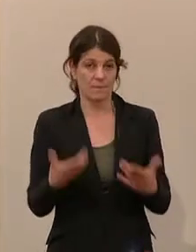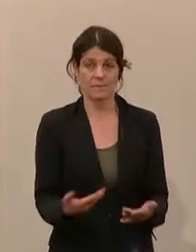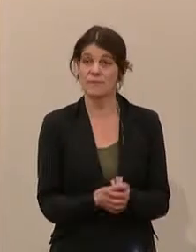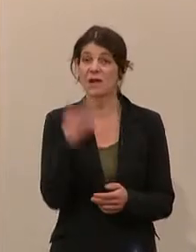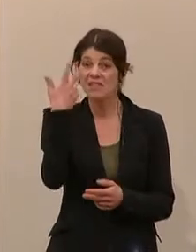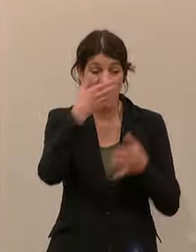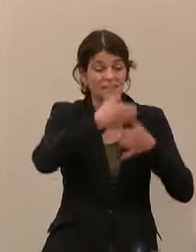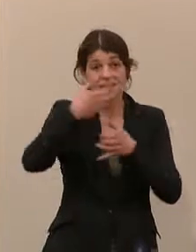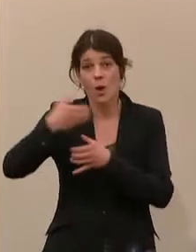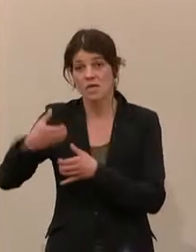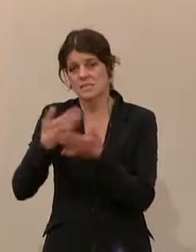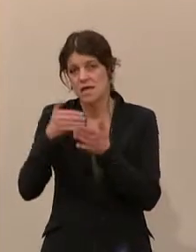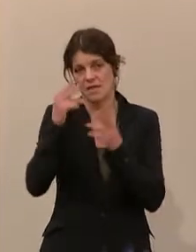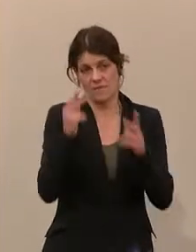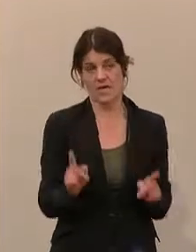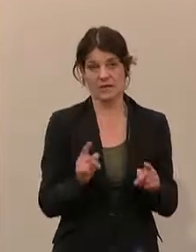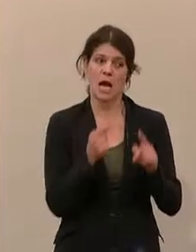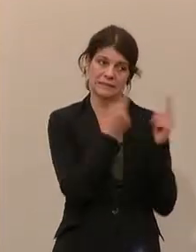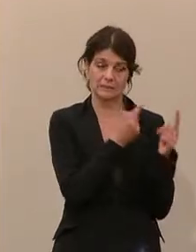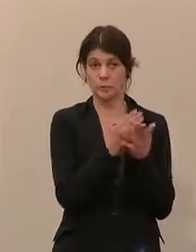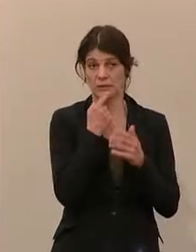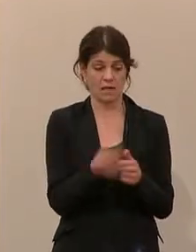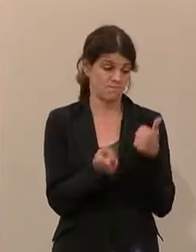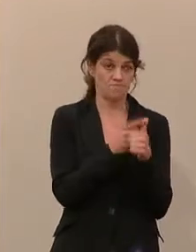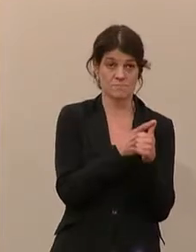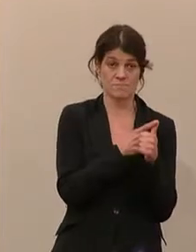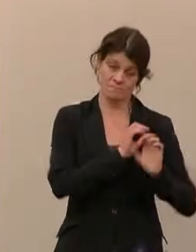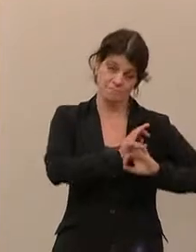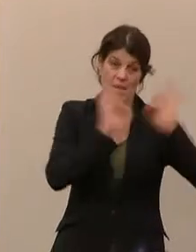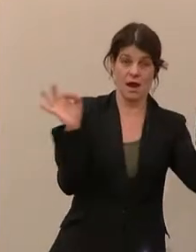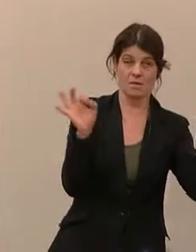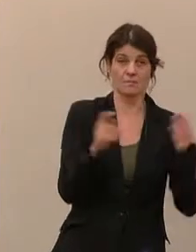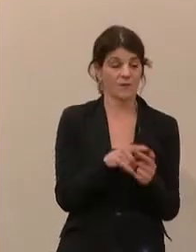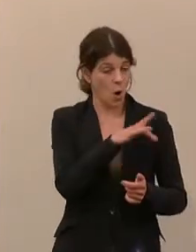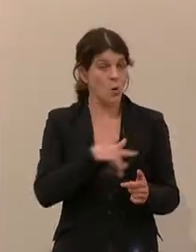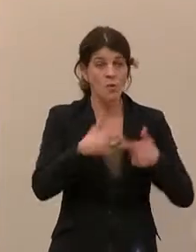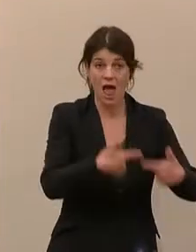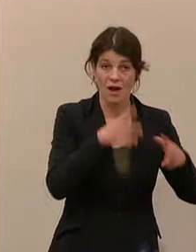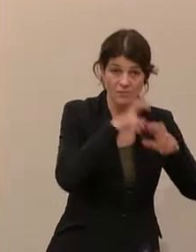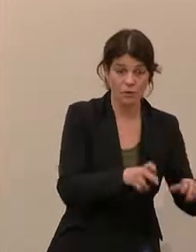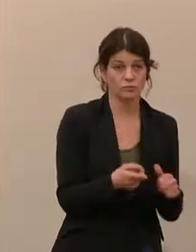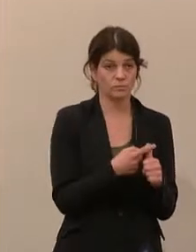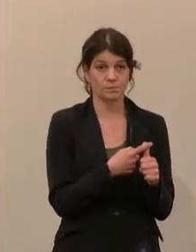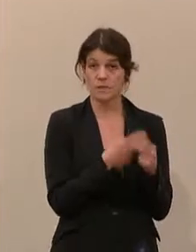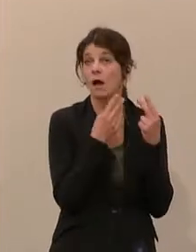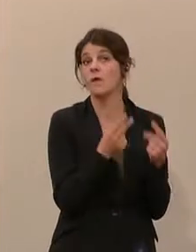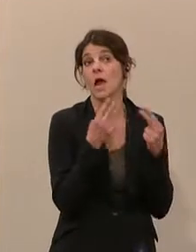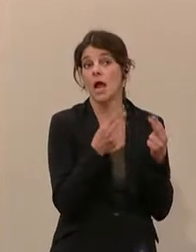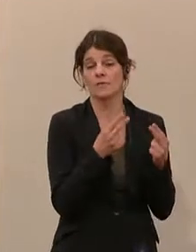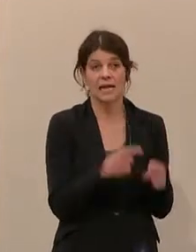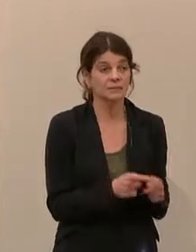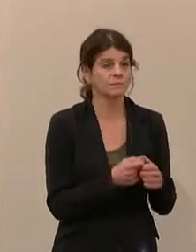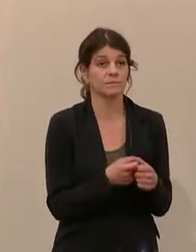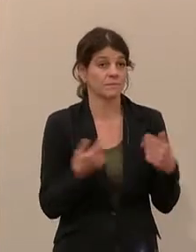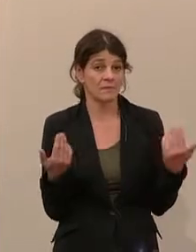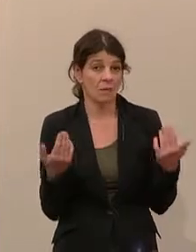ganz besonders wichtig. Und Sie haben es selbst schon erwähnt. Es geht um Exzellenz in der Grundlagenforschung. Ganz, ganz wichtig, aber Sie